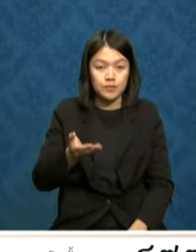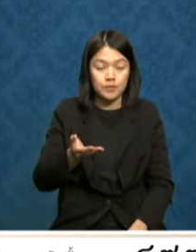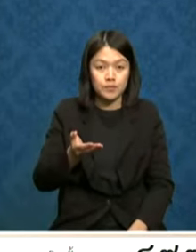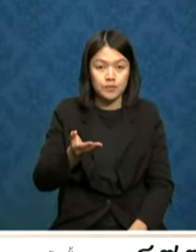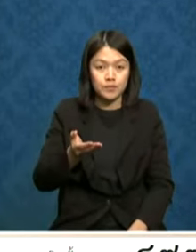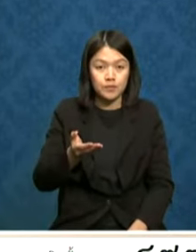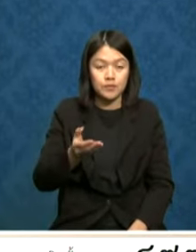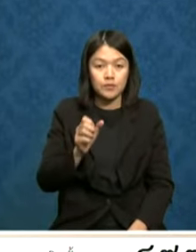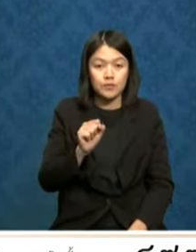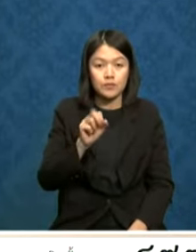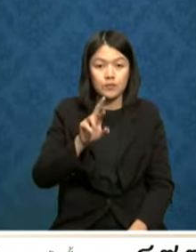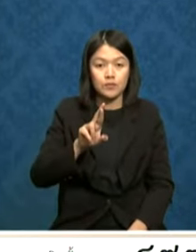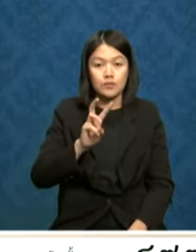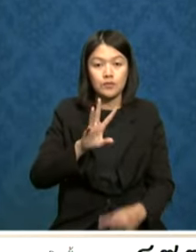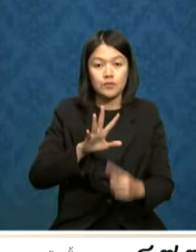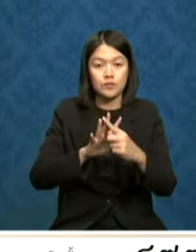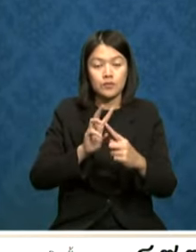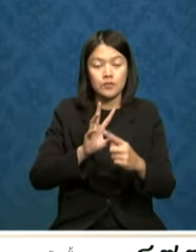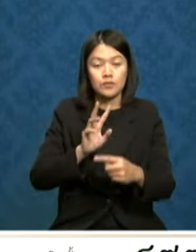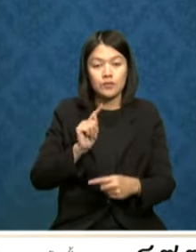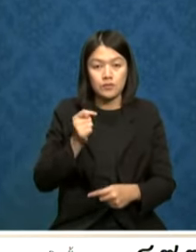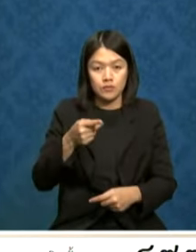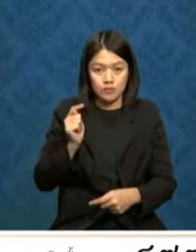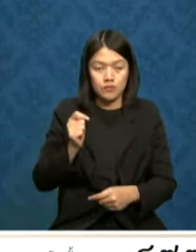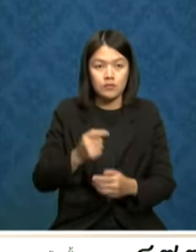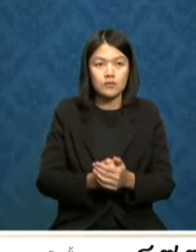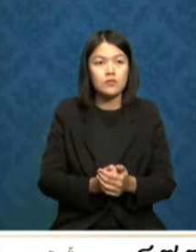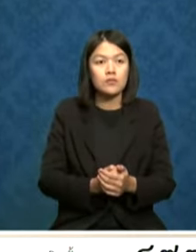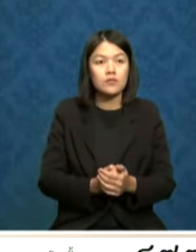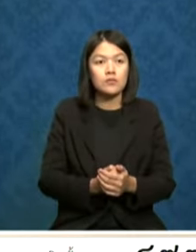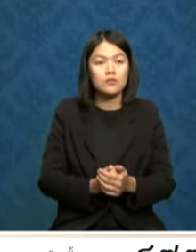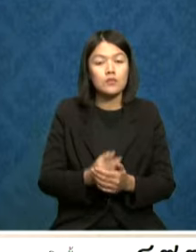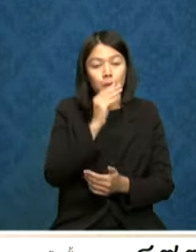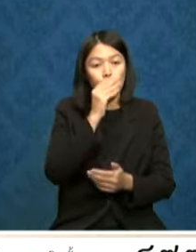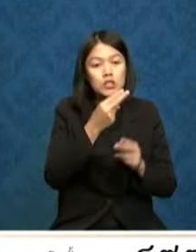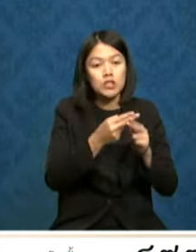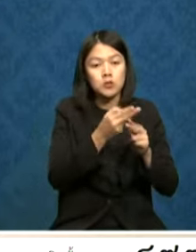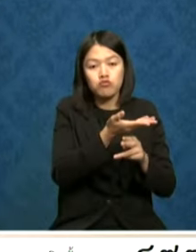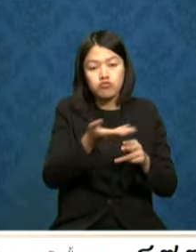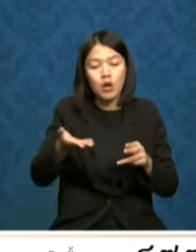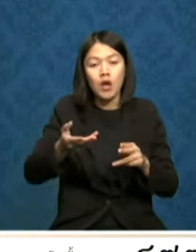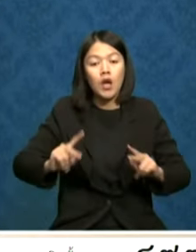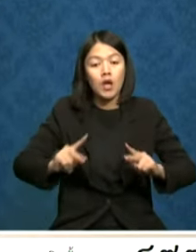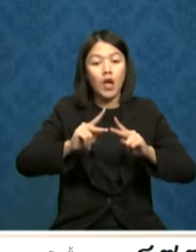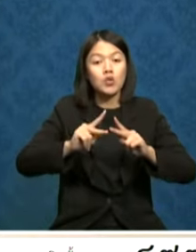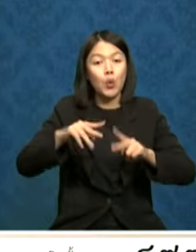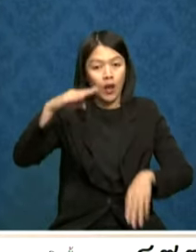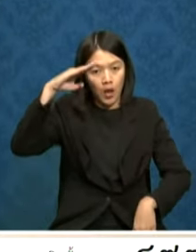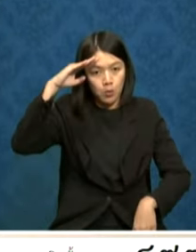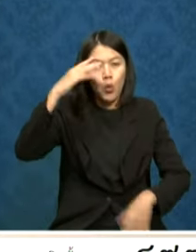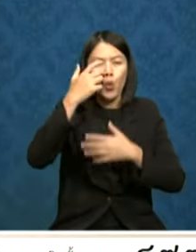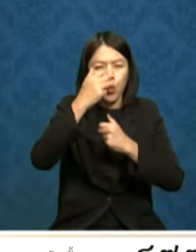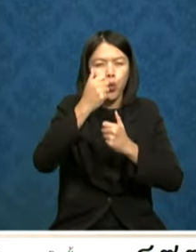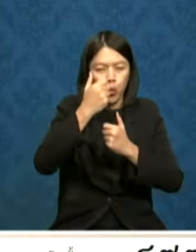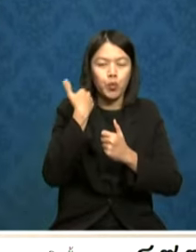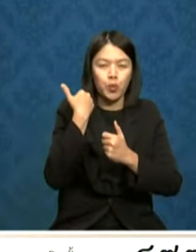เอ่อสรวุฒินะครับก็ได้พูดชื่อไปแล้วนะฮะหลายๆายท่านนะครับกระทรวงกลาโหมก็มีผู้ให้ความสนใจค่อน